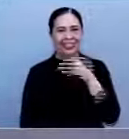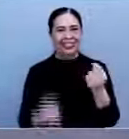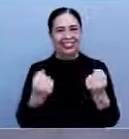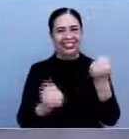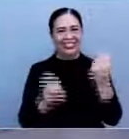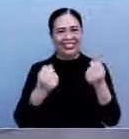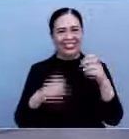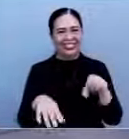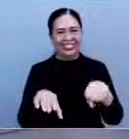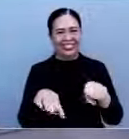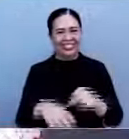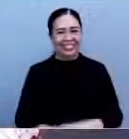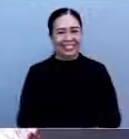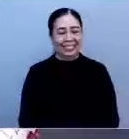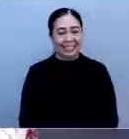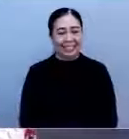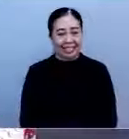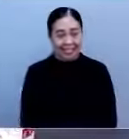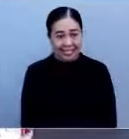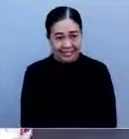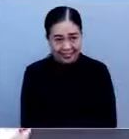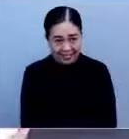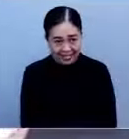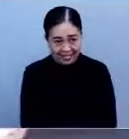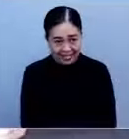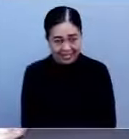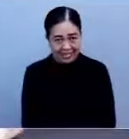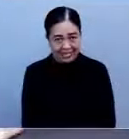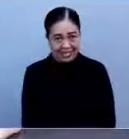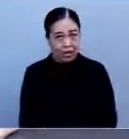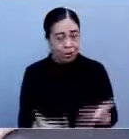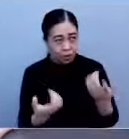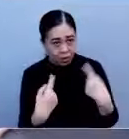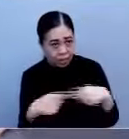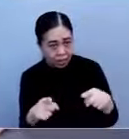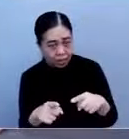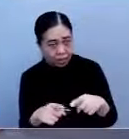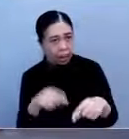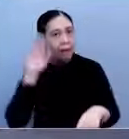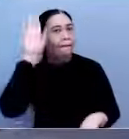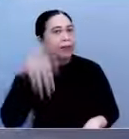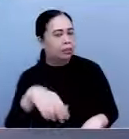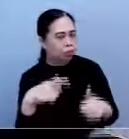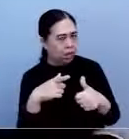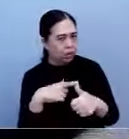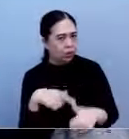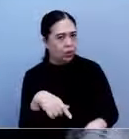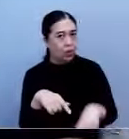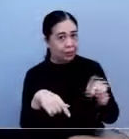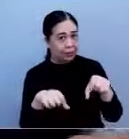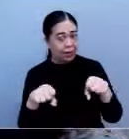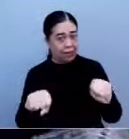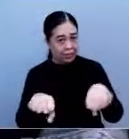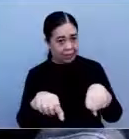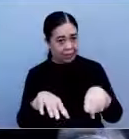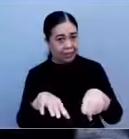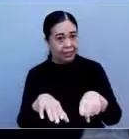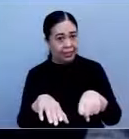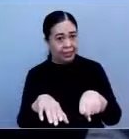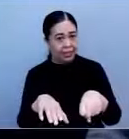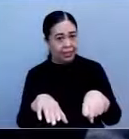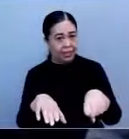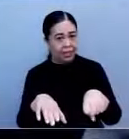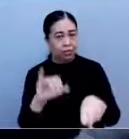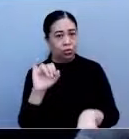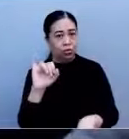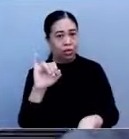Pagod na yung driver! Okay! Charlie! Boss, saan na punta? Papara muna ako. Oh, game. Diba, ikaw yung tricycle. Tapos, pag